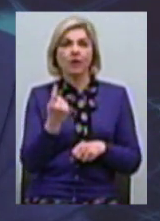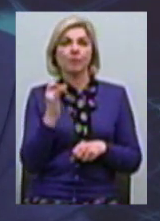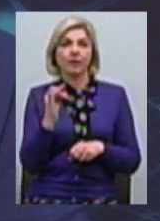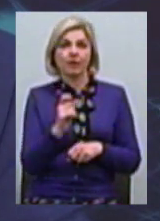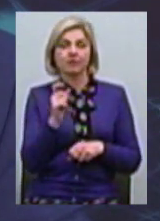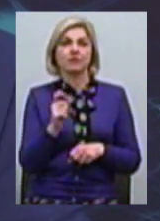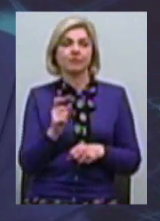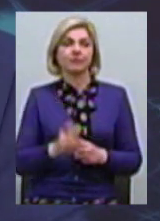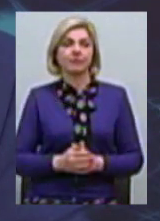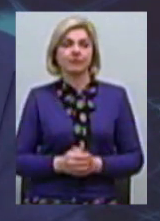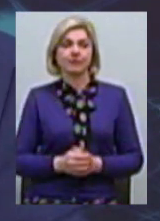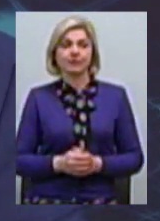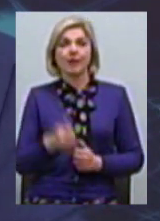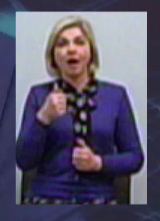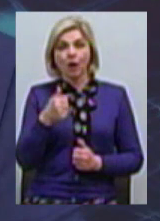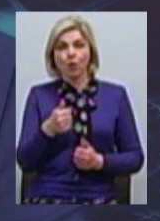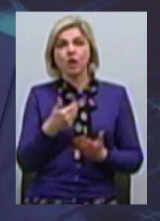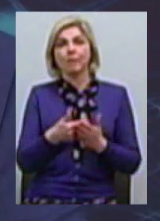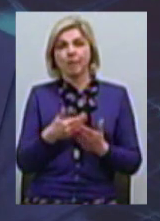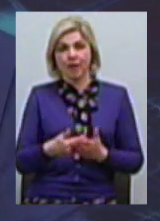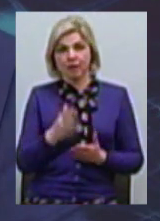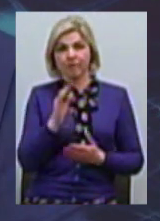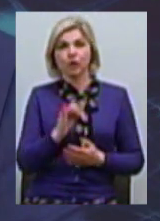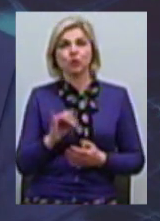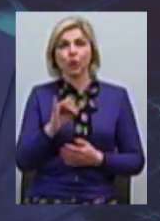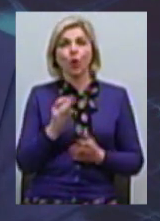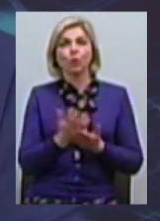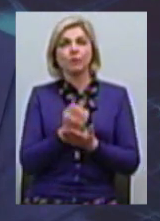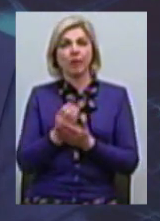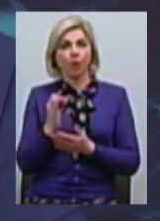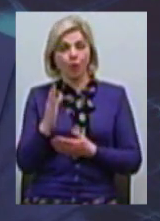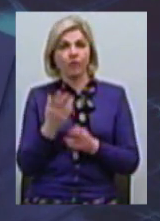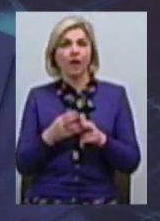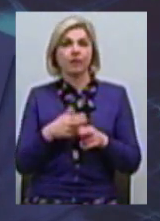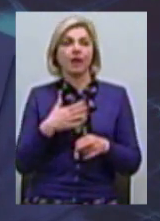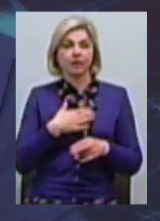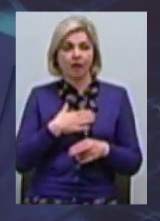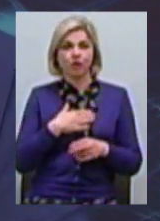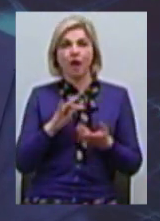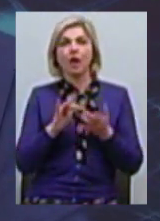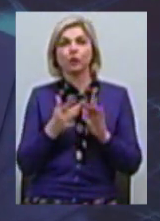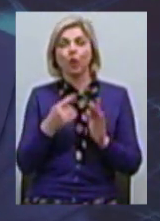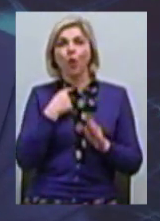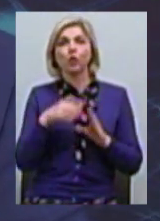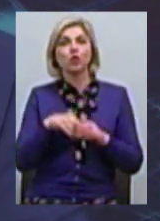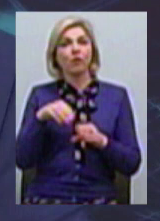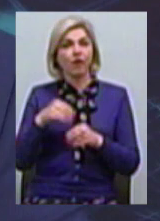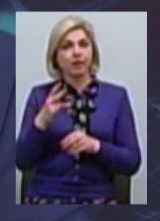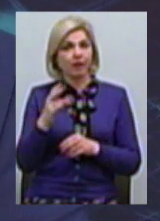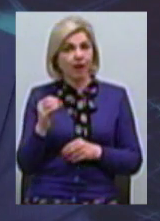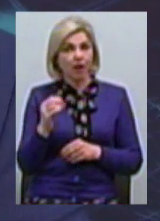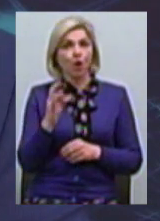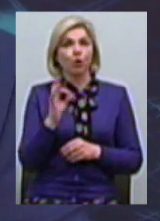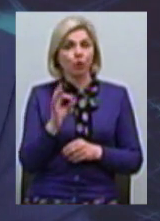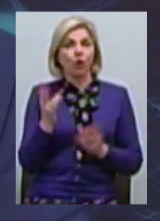із хороших примеров истории успеха – это наше электронное голосование. Вот. Но при этом,